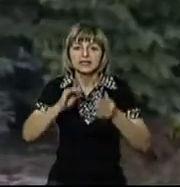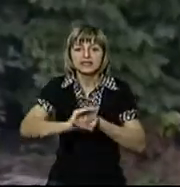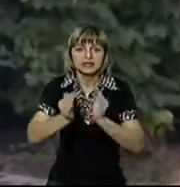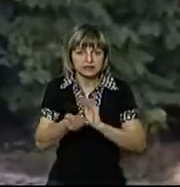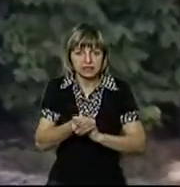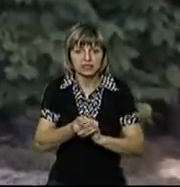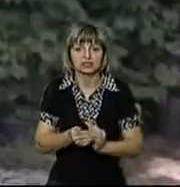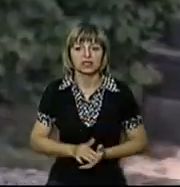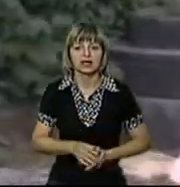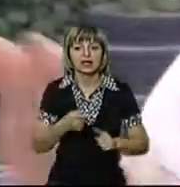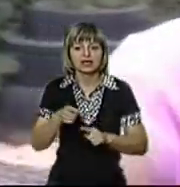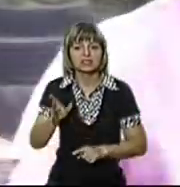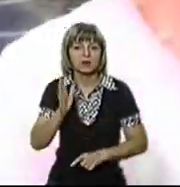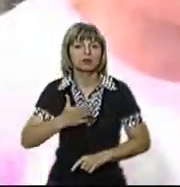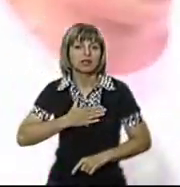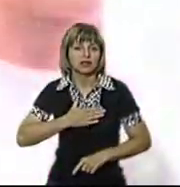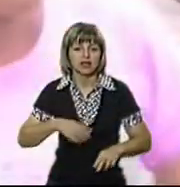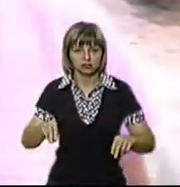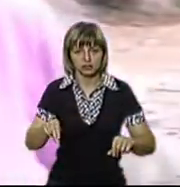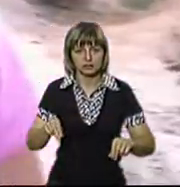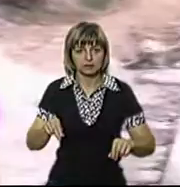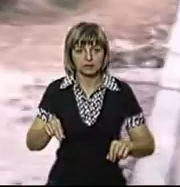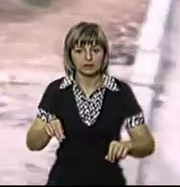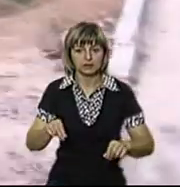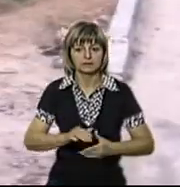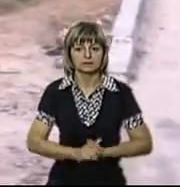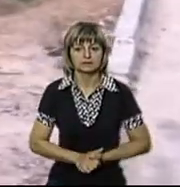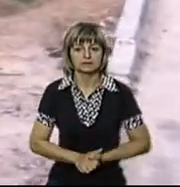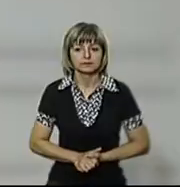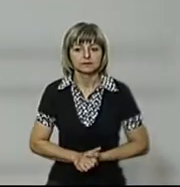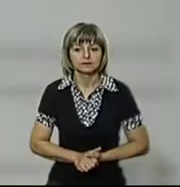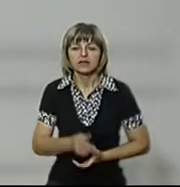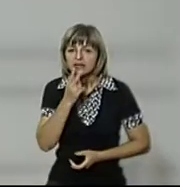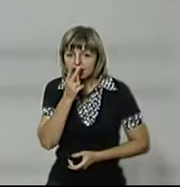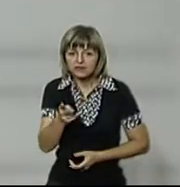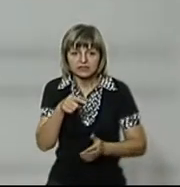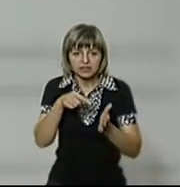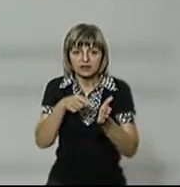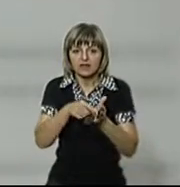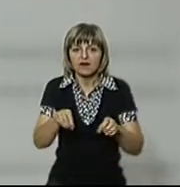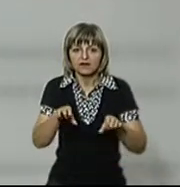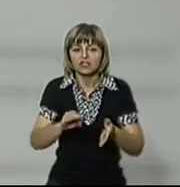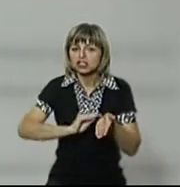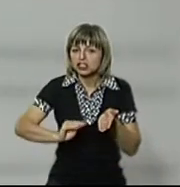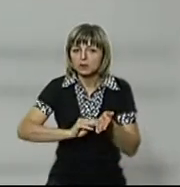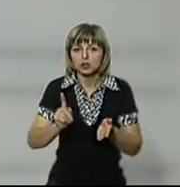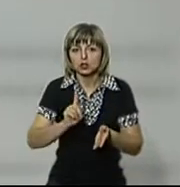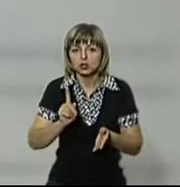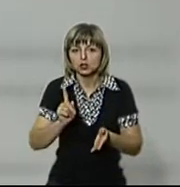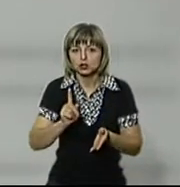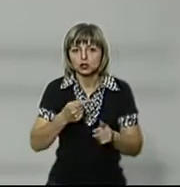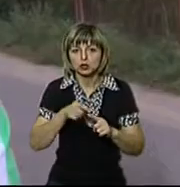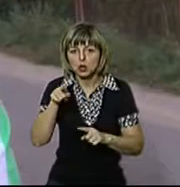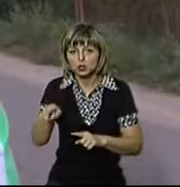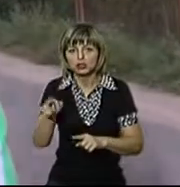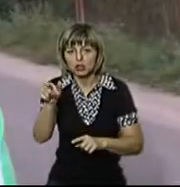буде наша земля, так рішаю, в сільській раді. Ваша земля буде? Дивіться, в рішенні там написано за цю людину, щоб цієї людини ні в якому